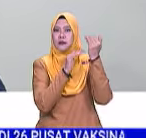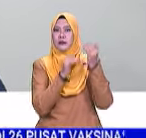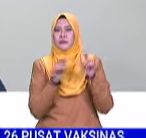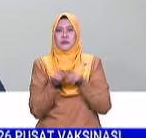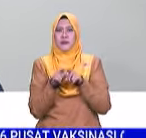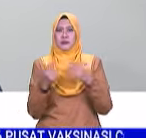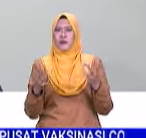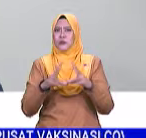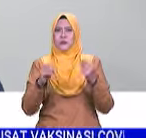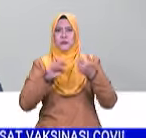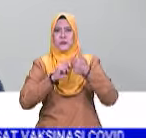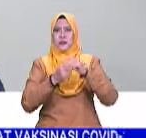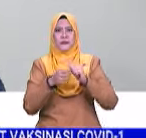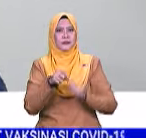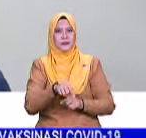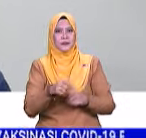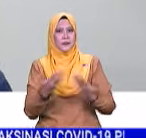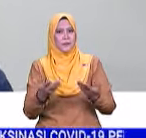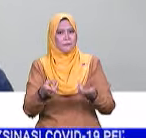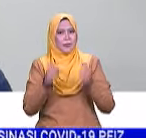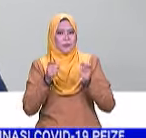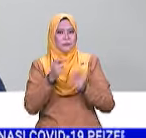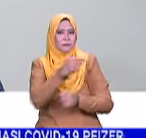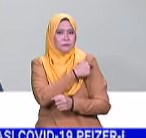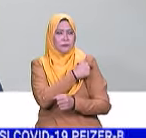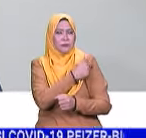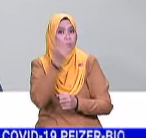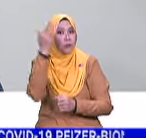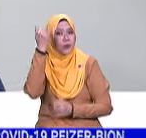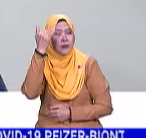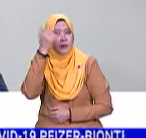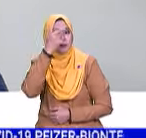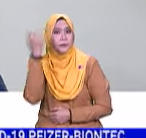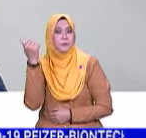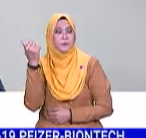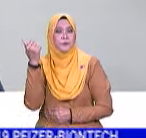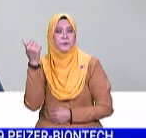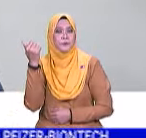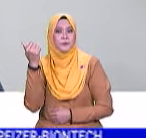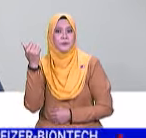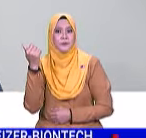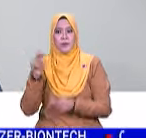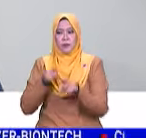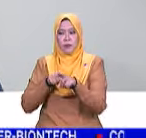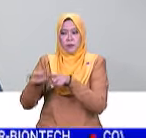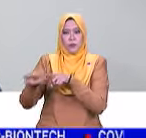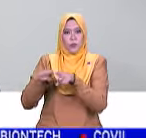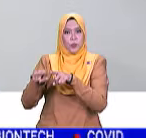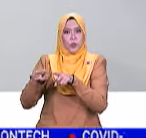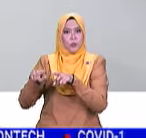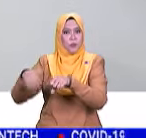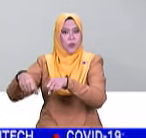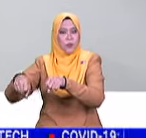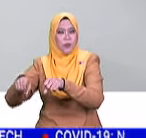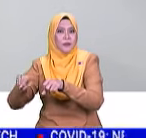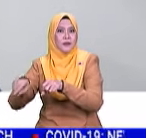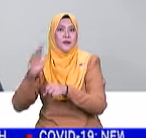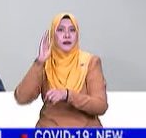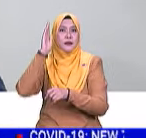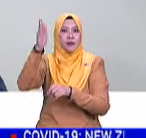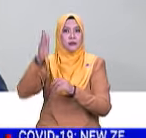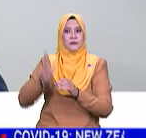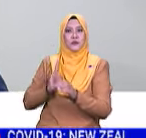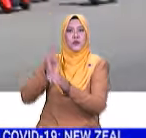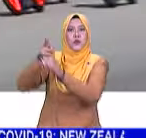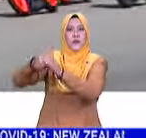satu solusi akan didapati dengan cepat, sebab antara pelumba-pelumba ini mereka juga akan ke